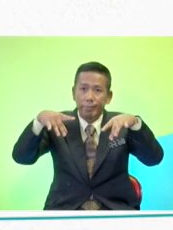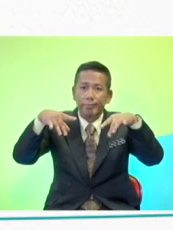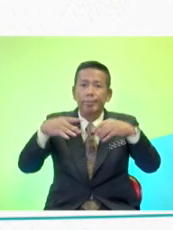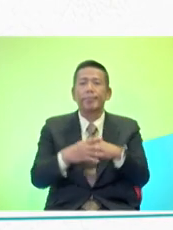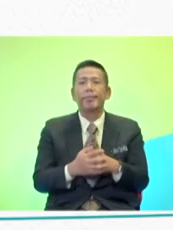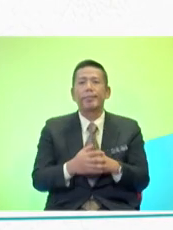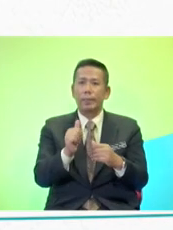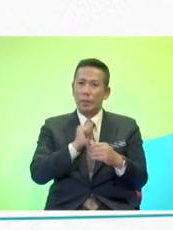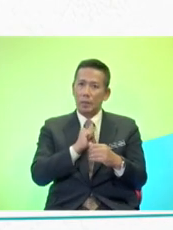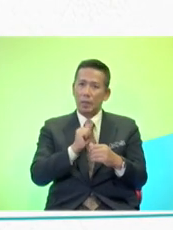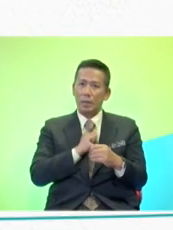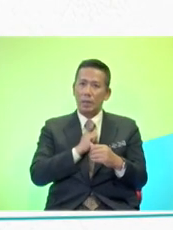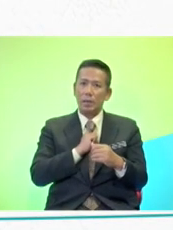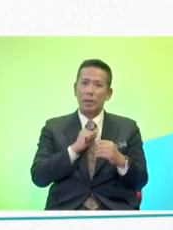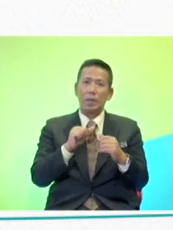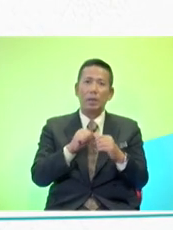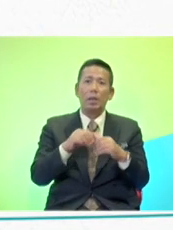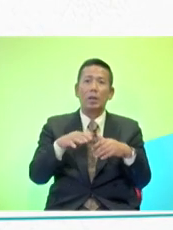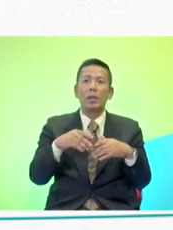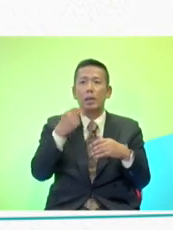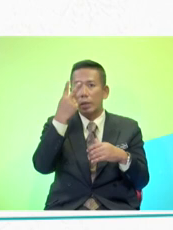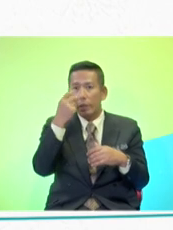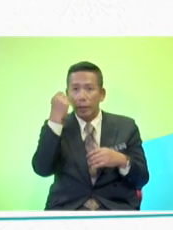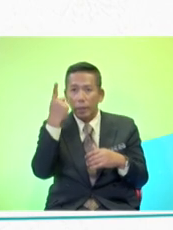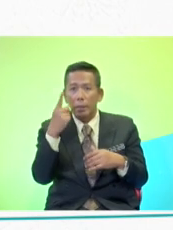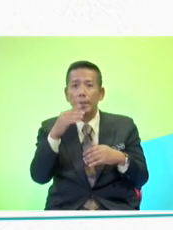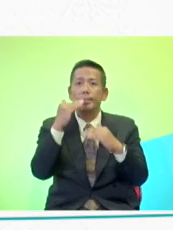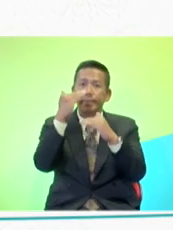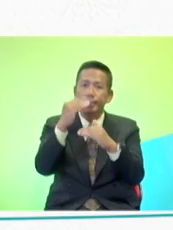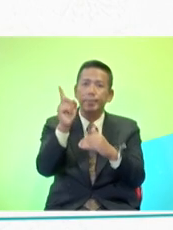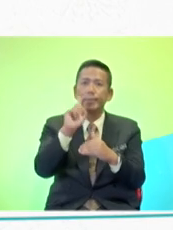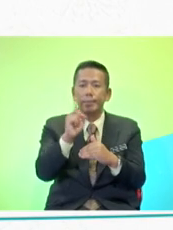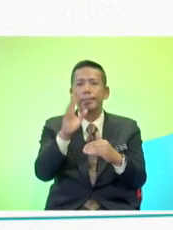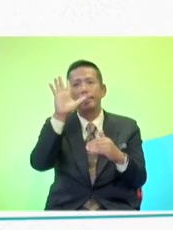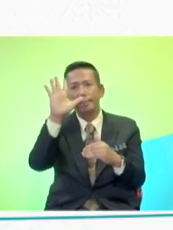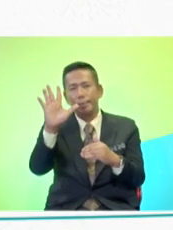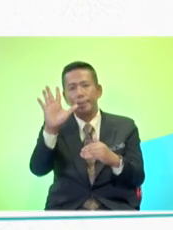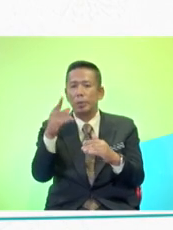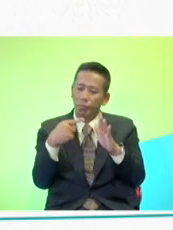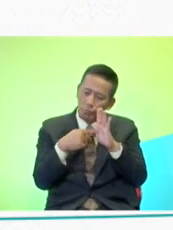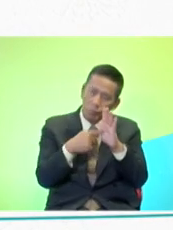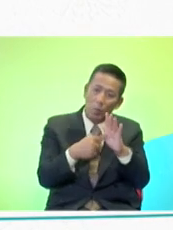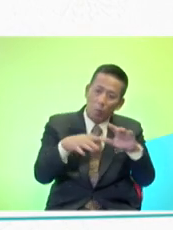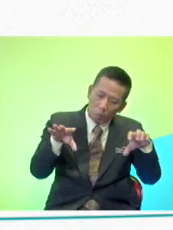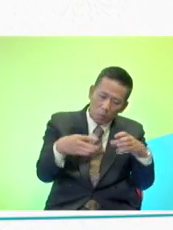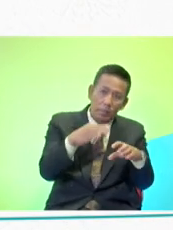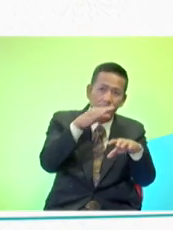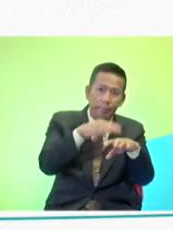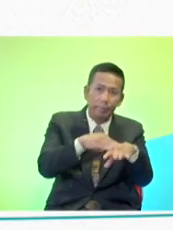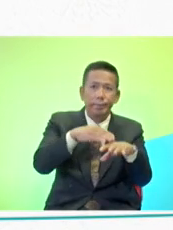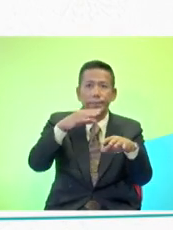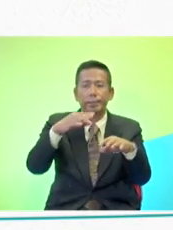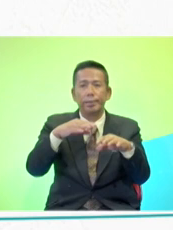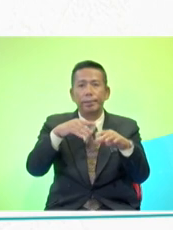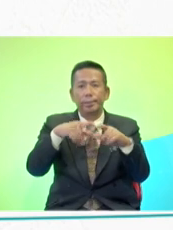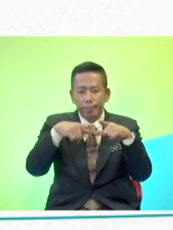sendiri sejauh mana ke pahaman mereka oke yang kelima menjahit secara kreatif dan inovatif ada